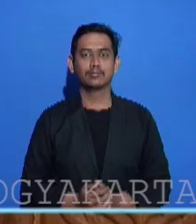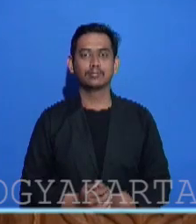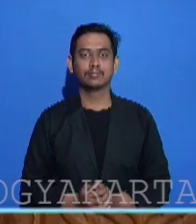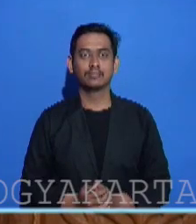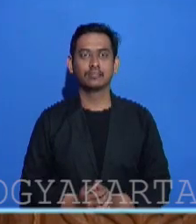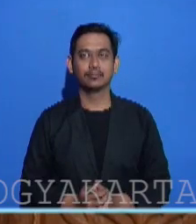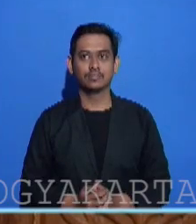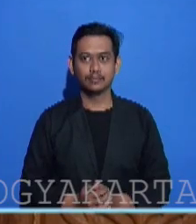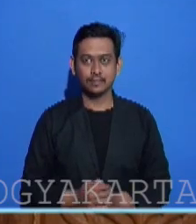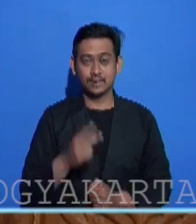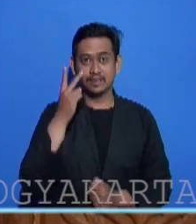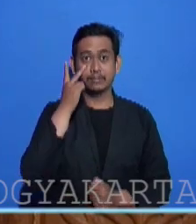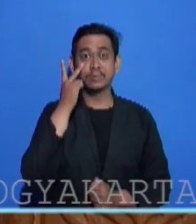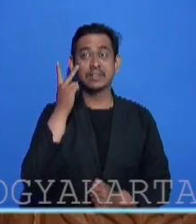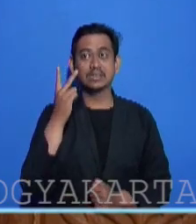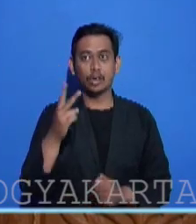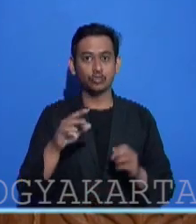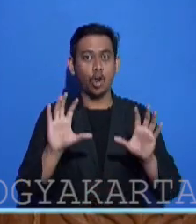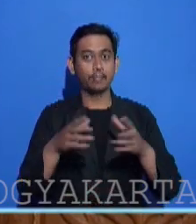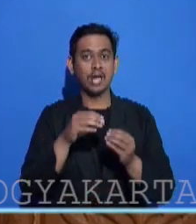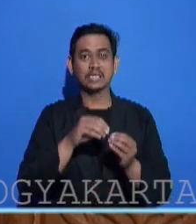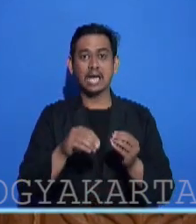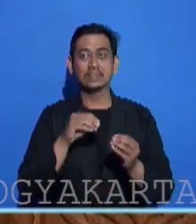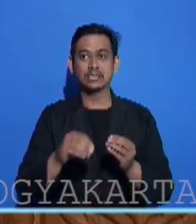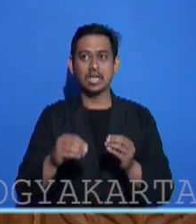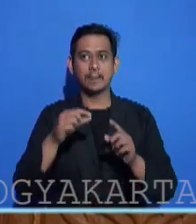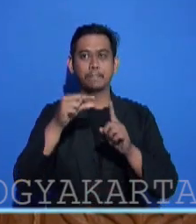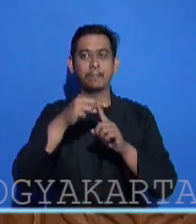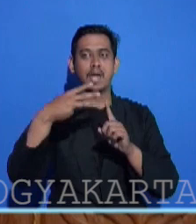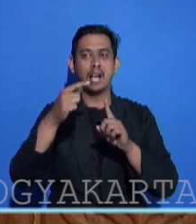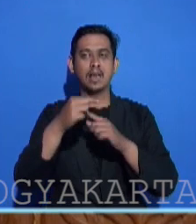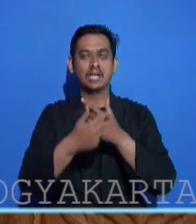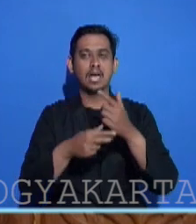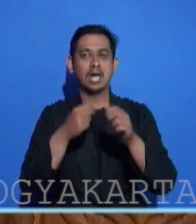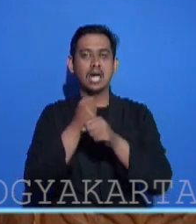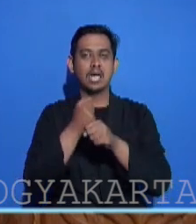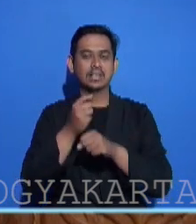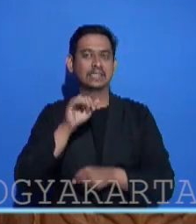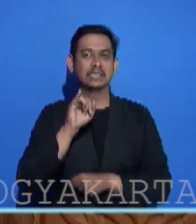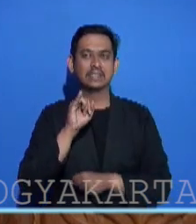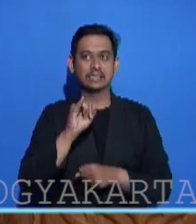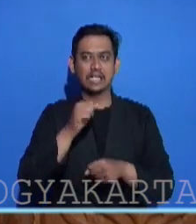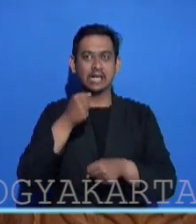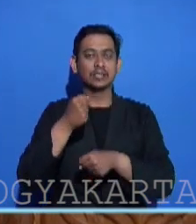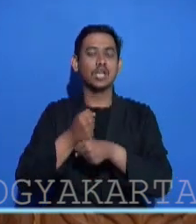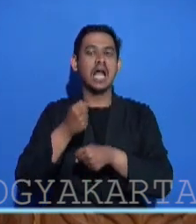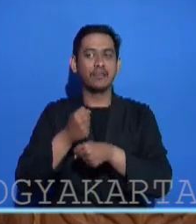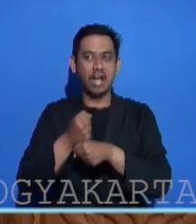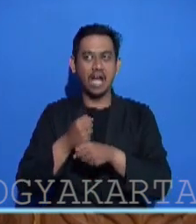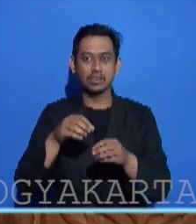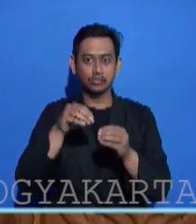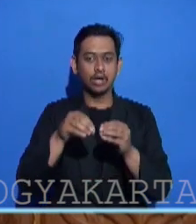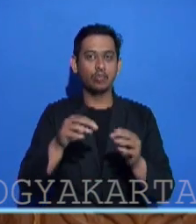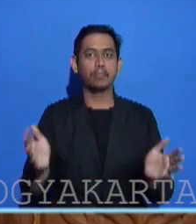para pemirsa kelempaan Tani Pelangi mendungan Giwangan kito ngayogyakarta Wiwit budidaya tanaman strawberry